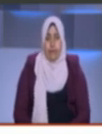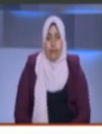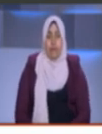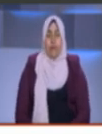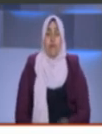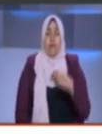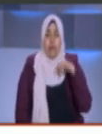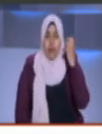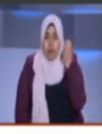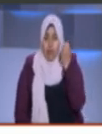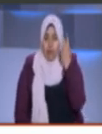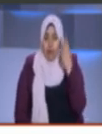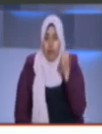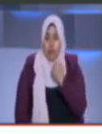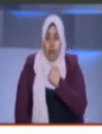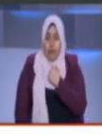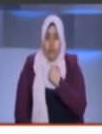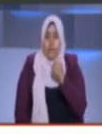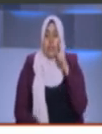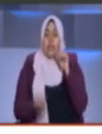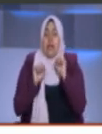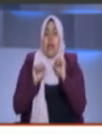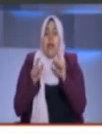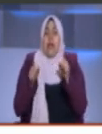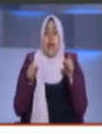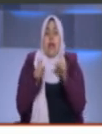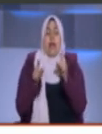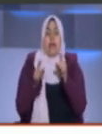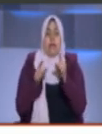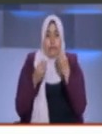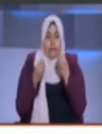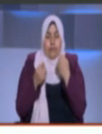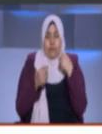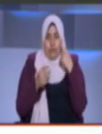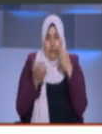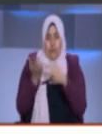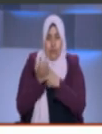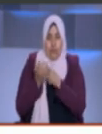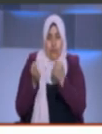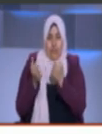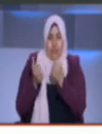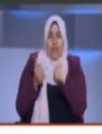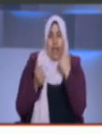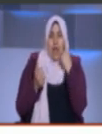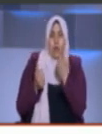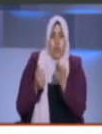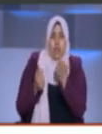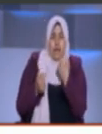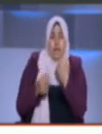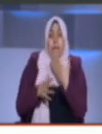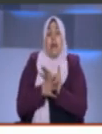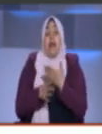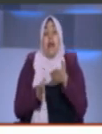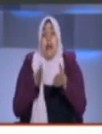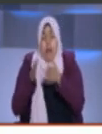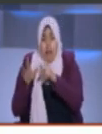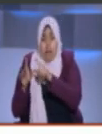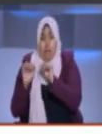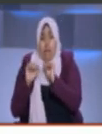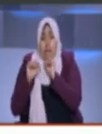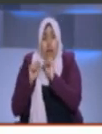المتوقع هل هذا له علاقة، يعني عفوا المقاطعة بس فقط لنفهم، يعني هل هذا له